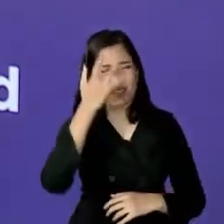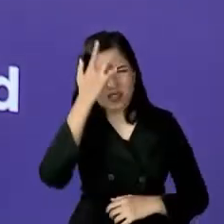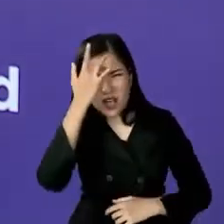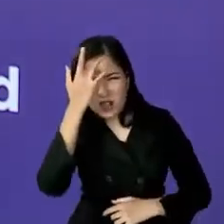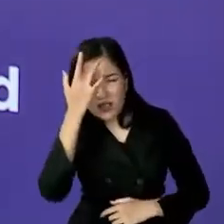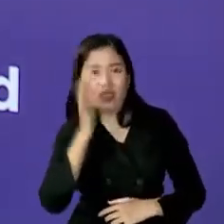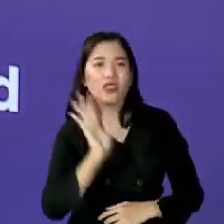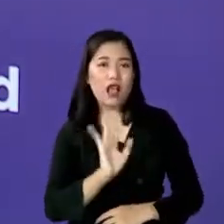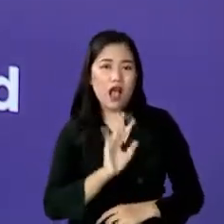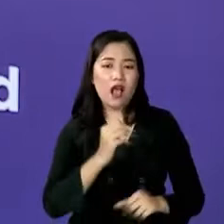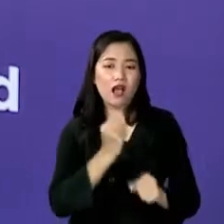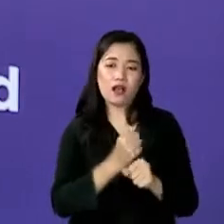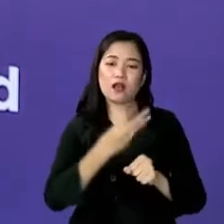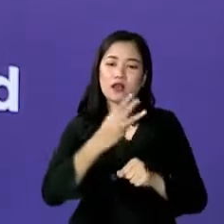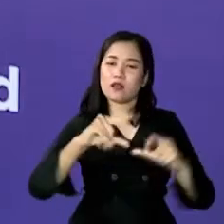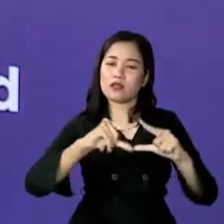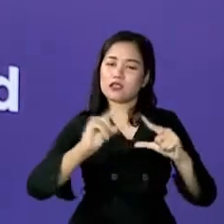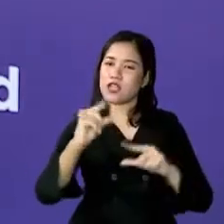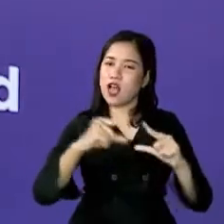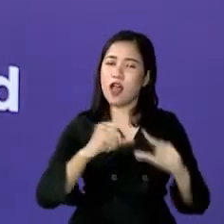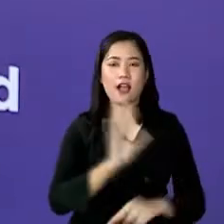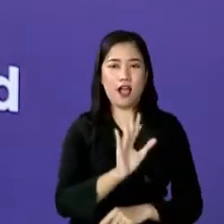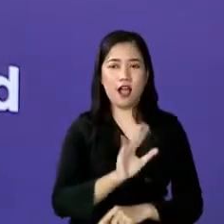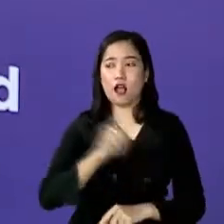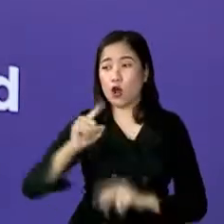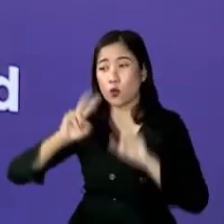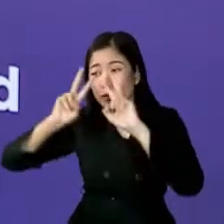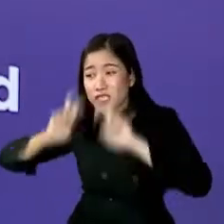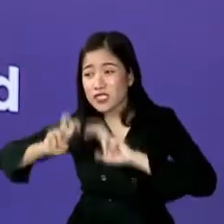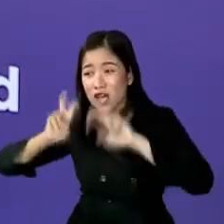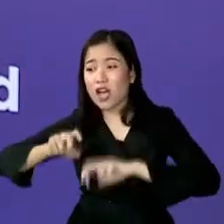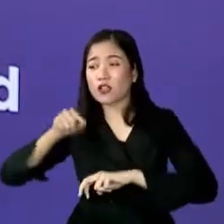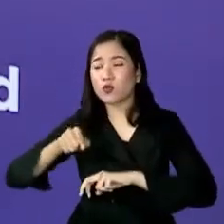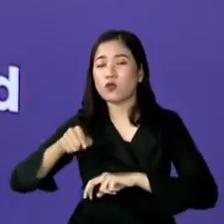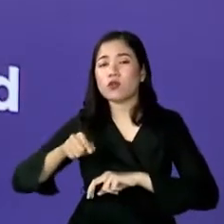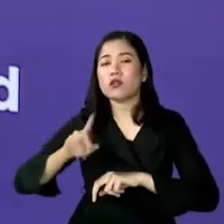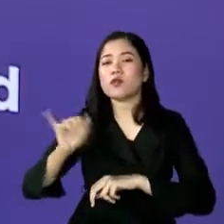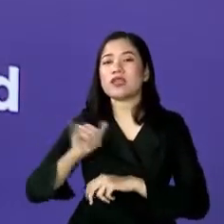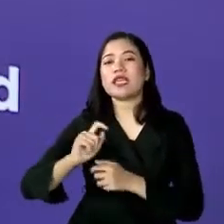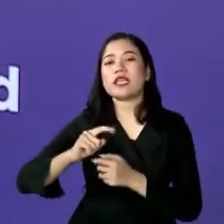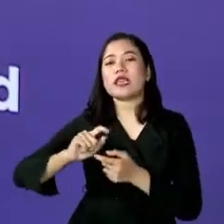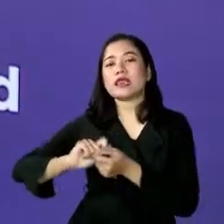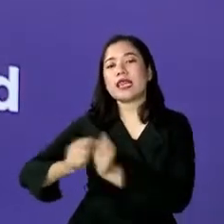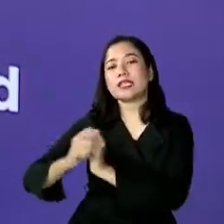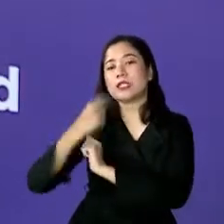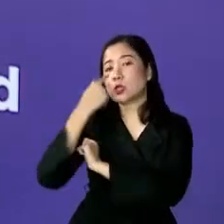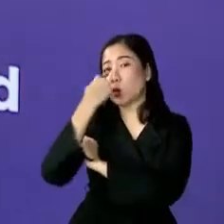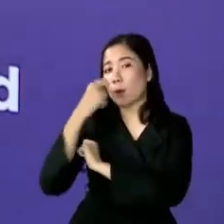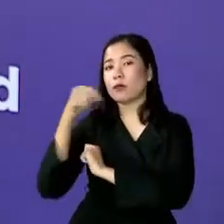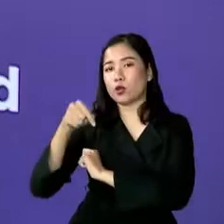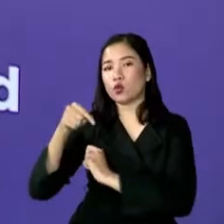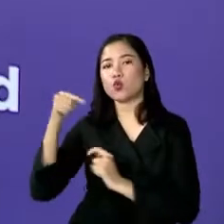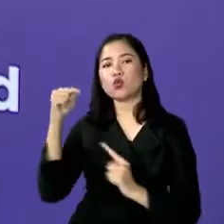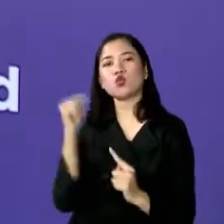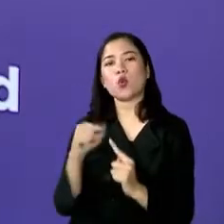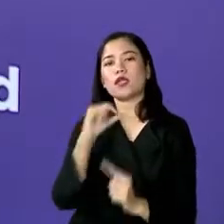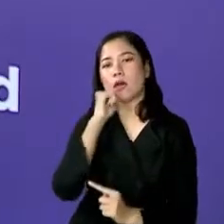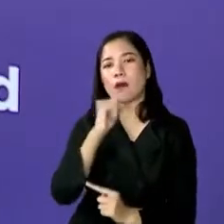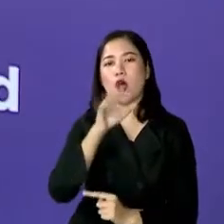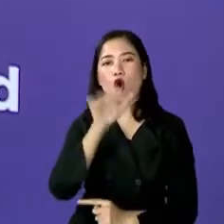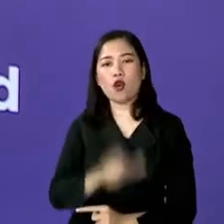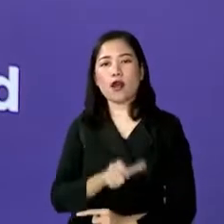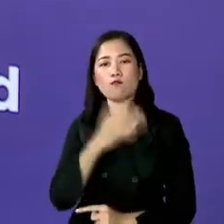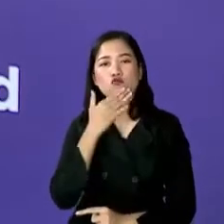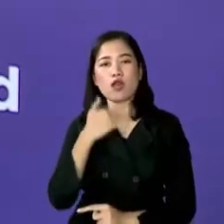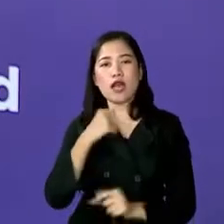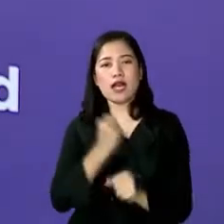jadi pemeriksaan kesehatan itu dilakukan pada yang memiliki gejala pemupukan pemirsa setan Sueb Sueb Sueb itu dilakukannya untuk yang memiliki gejala